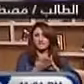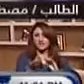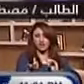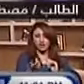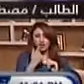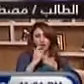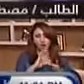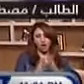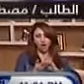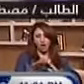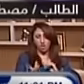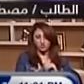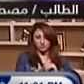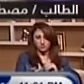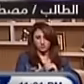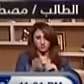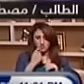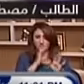بالاسامي،